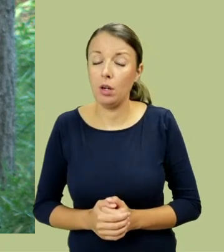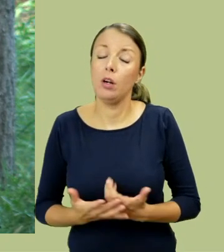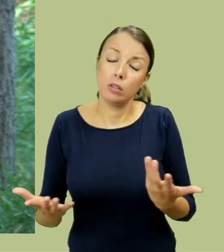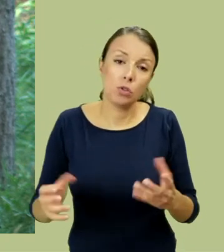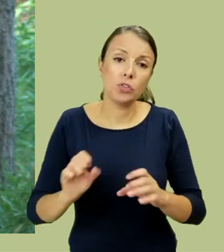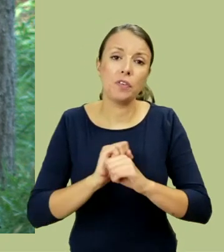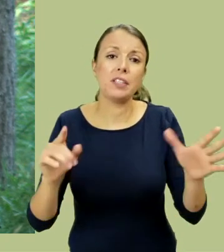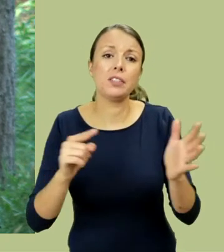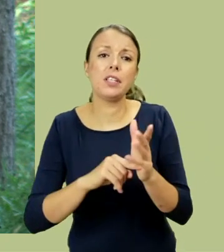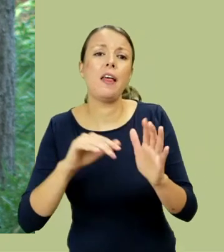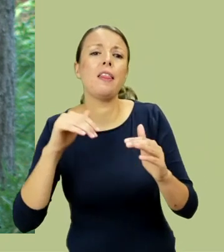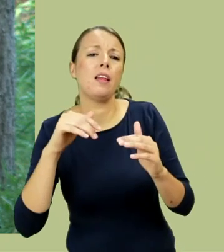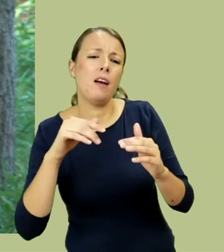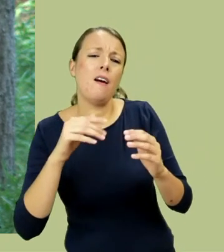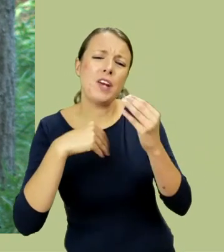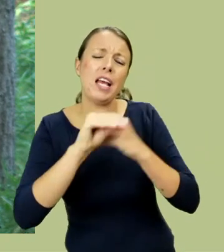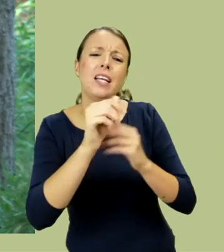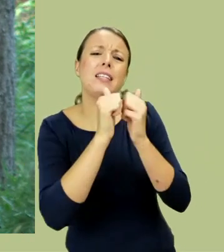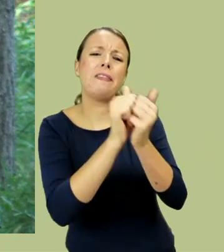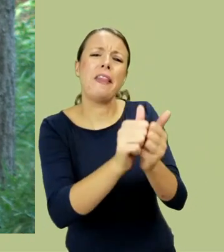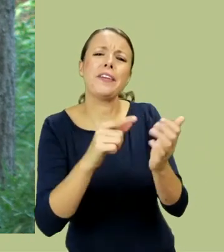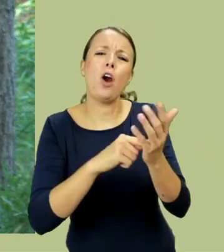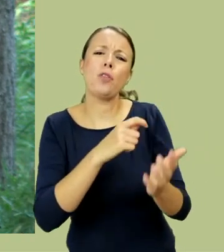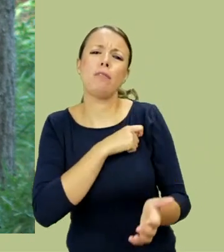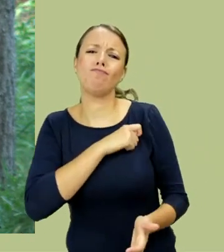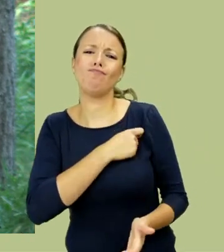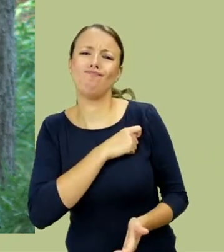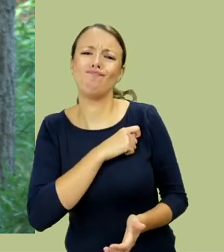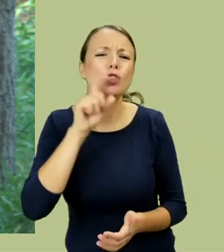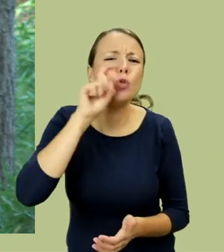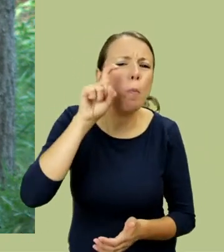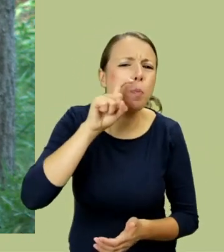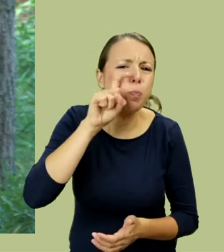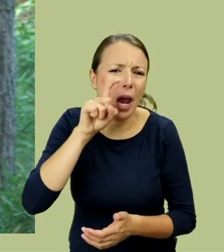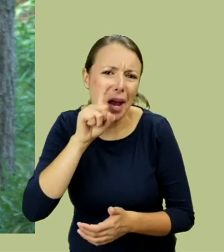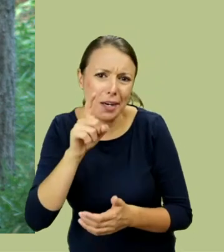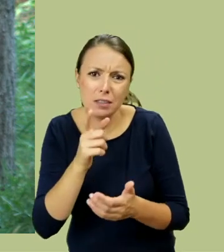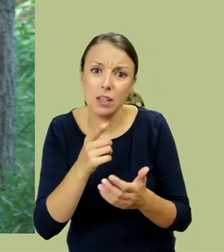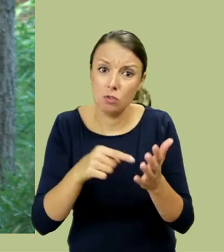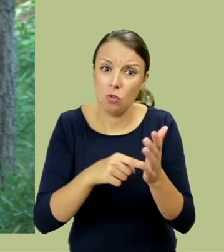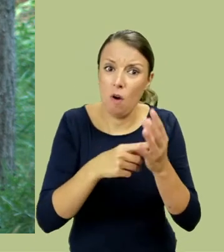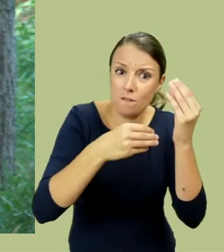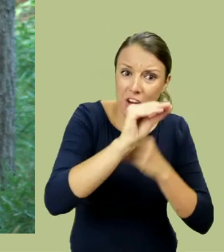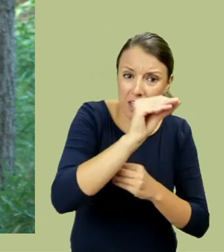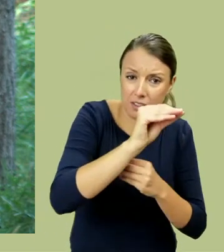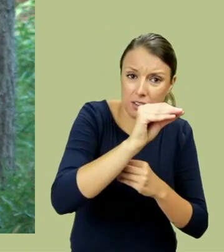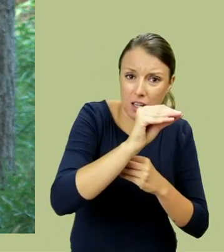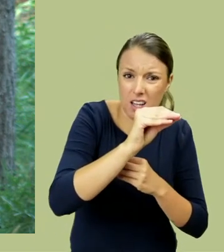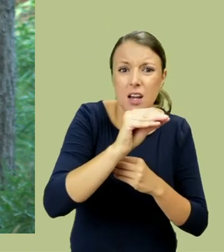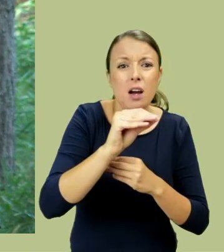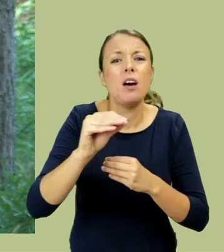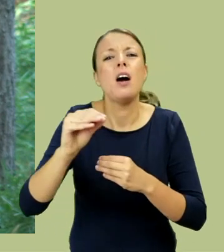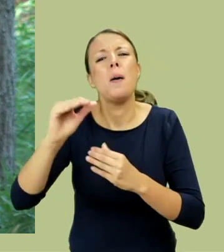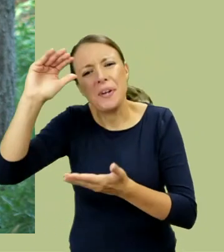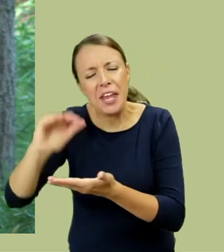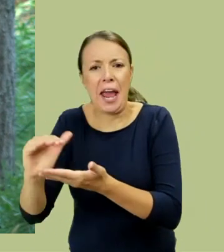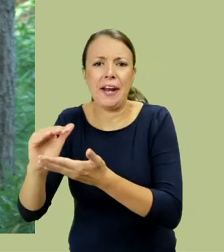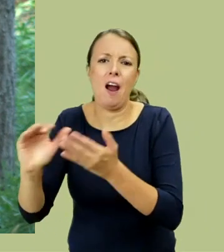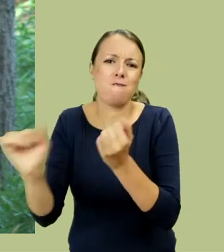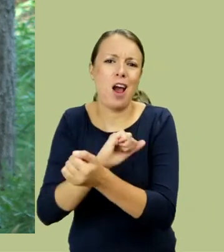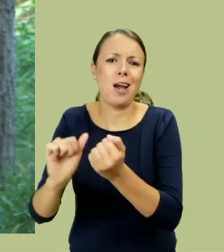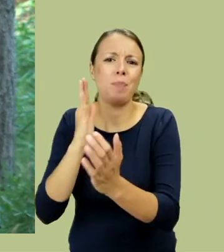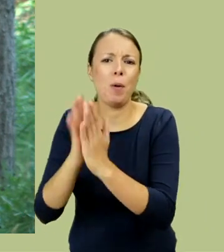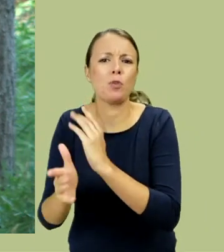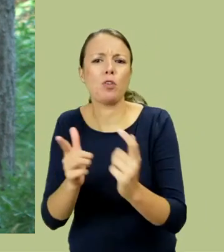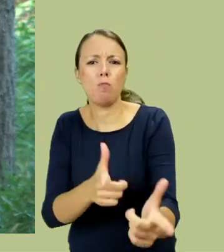zadania wywiadowcze. Bardziej niż tej walki wręcz, tak, czy walki z bronią w ręku, to